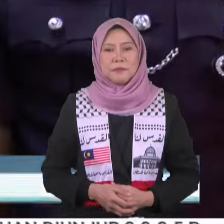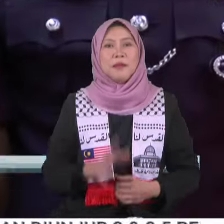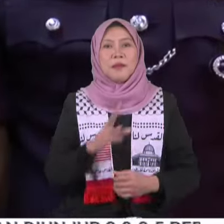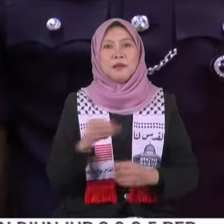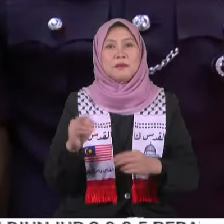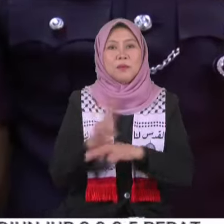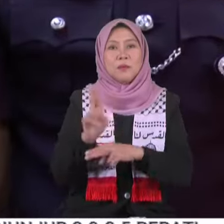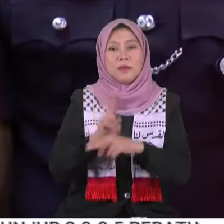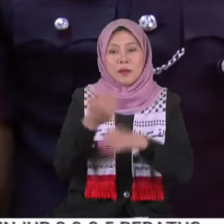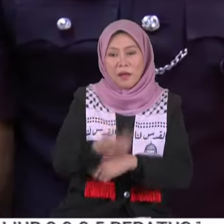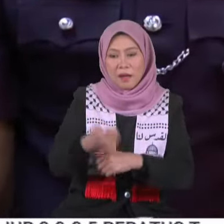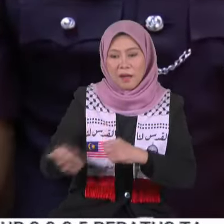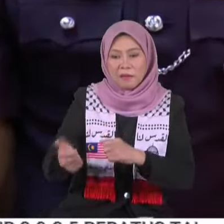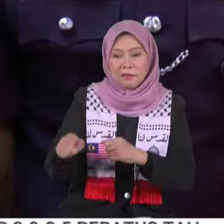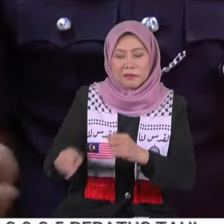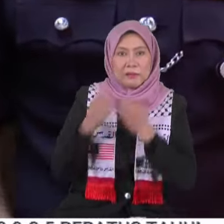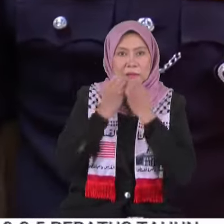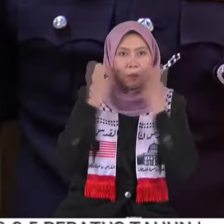mematikan